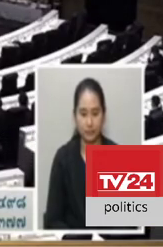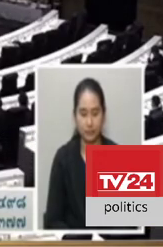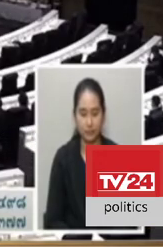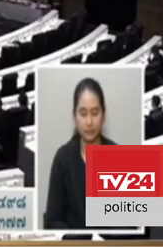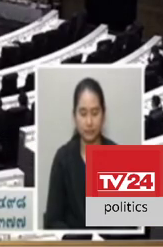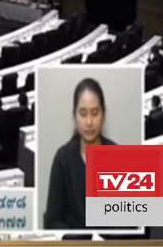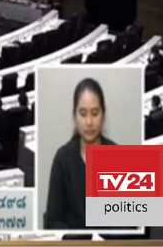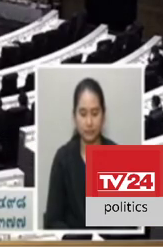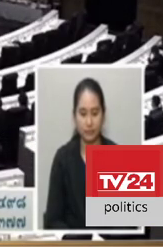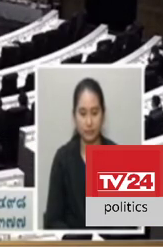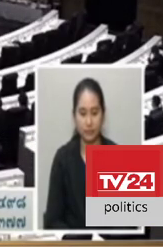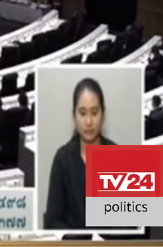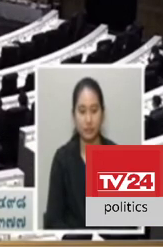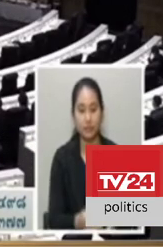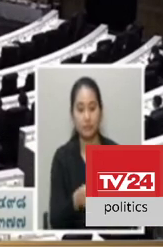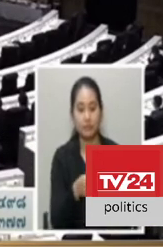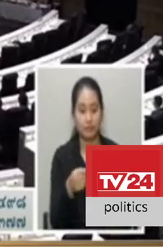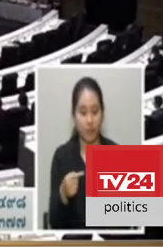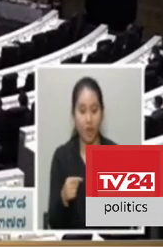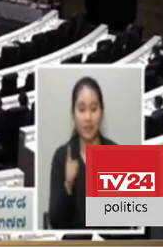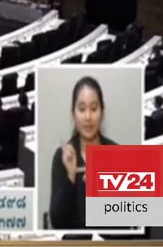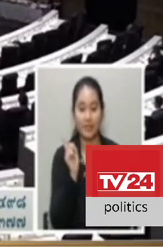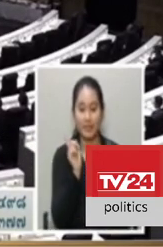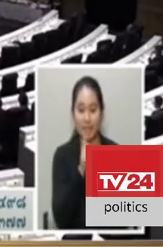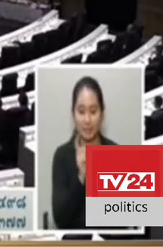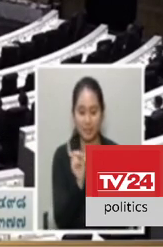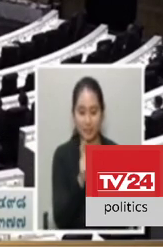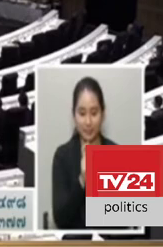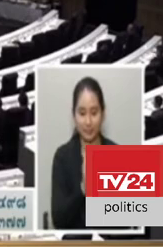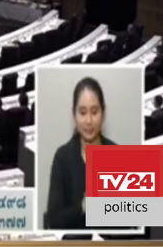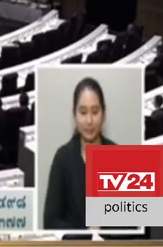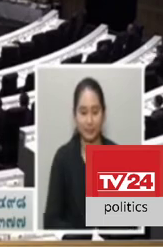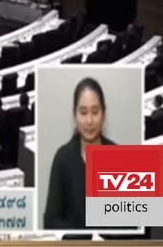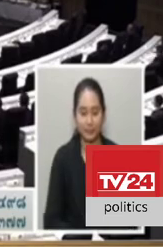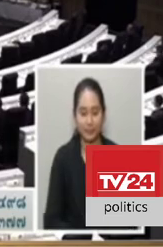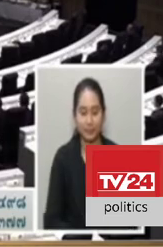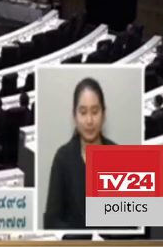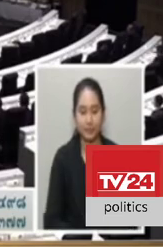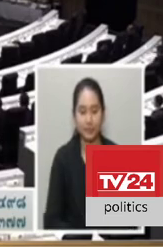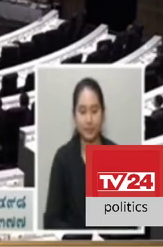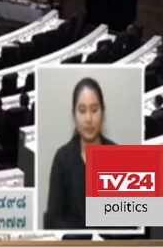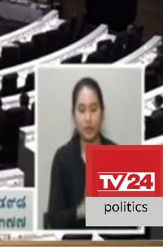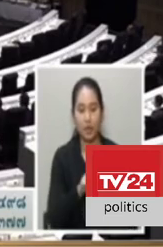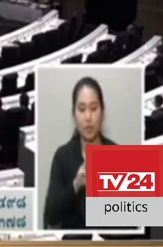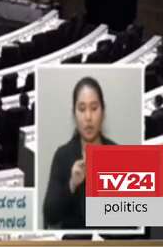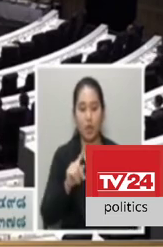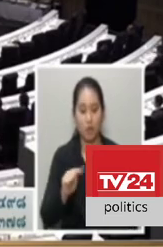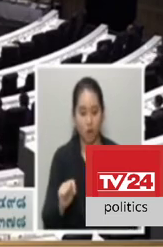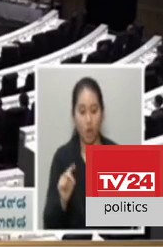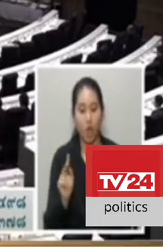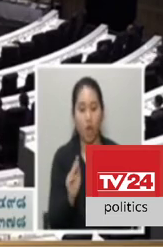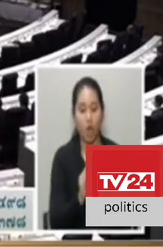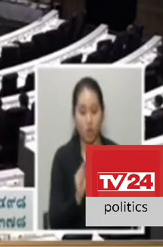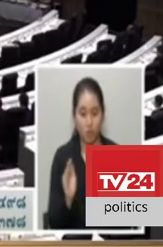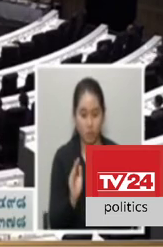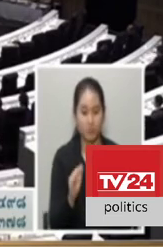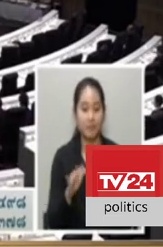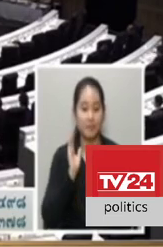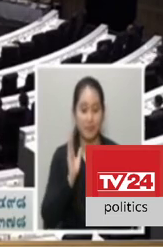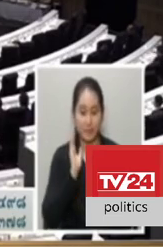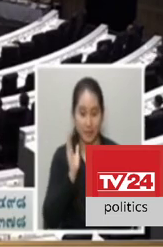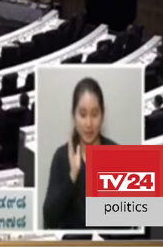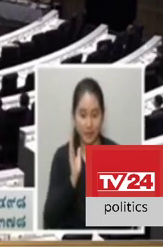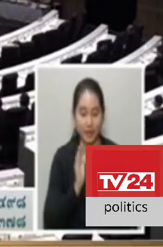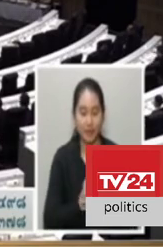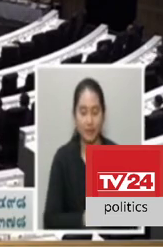เชิญถามต่อครั้งสุดท้ายนะครับเชิญครับ ค่ะขอบคุณท่านรัฐมนตรีนะคะสำหรับการชี้แจงซึ่